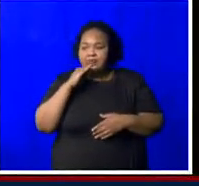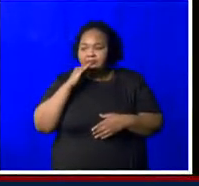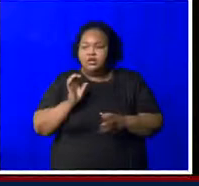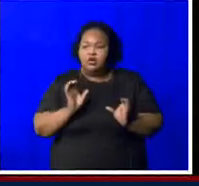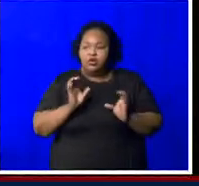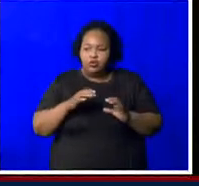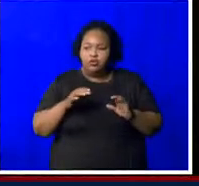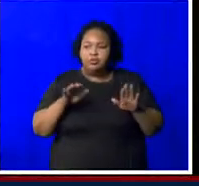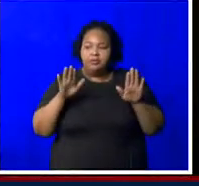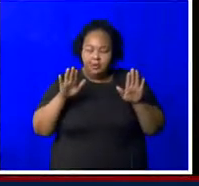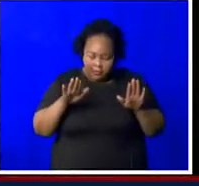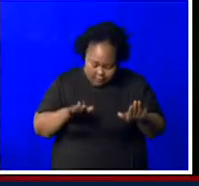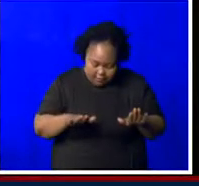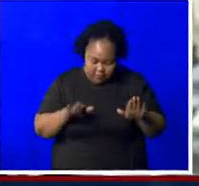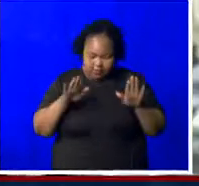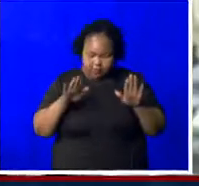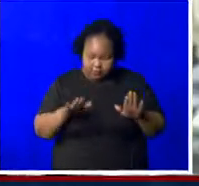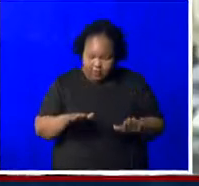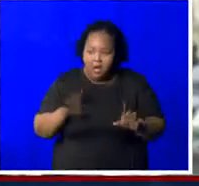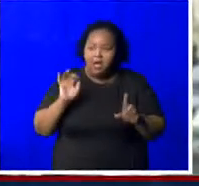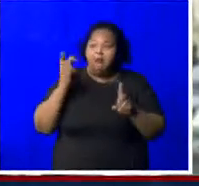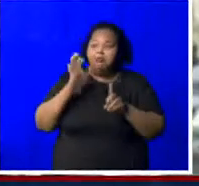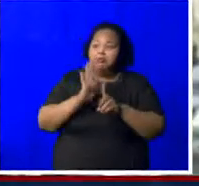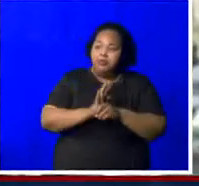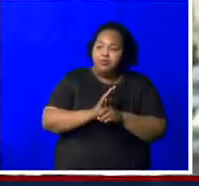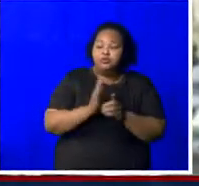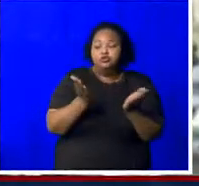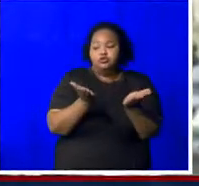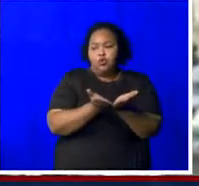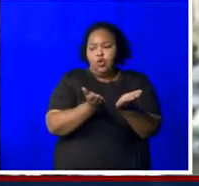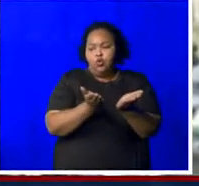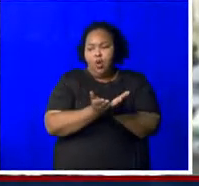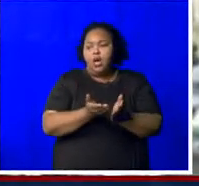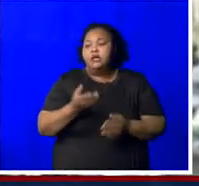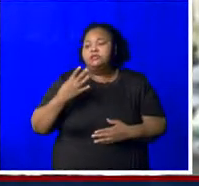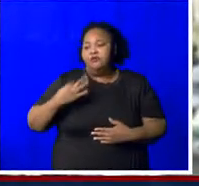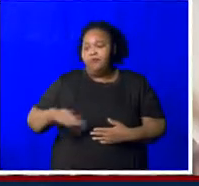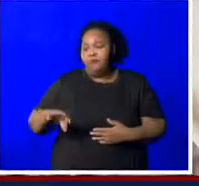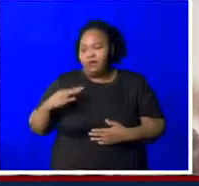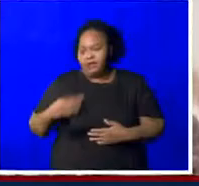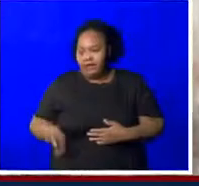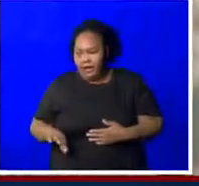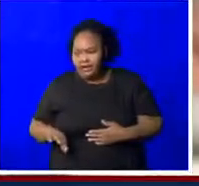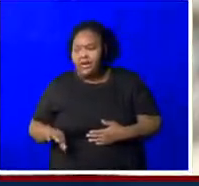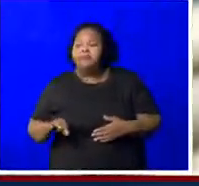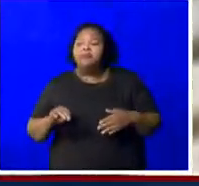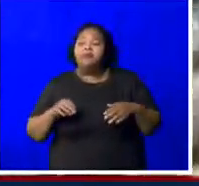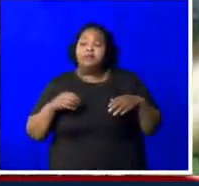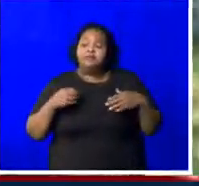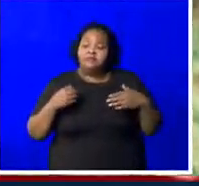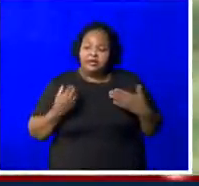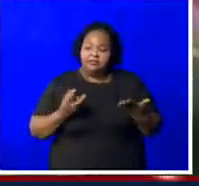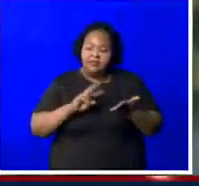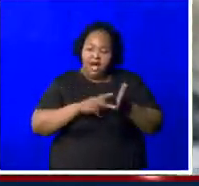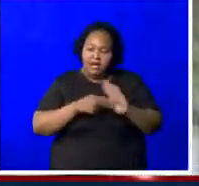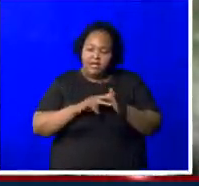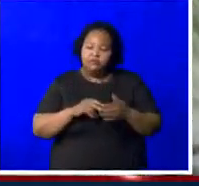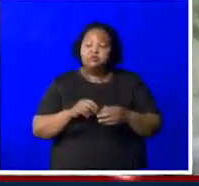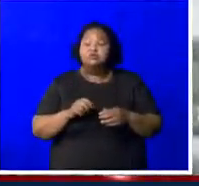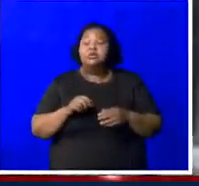ema-Islamist extremist ahlasela isikolo sabafundi bemandumbadane ngesikhathi balungisela kubhala lihlolo lwabo lwesifundo